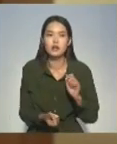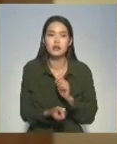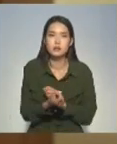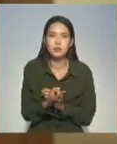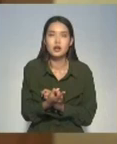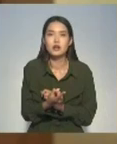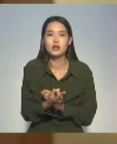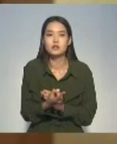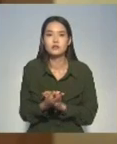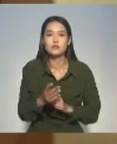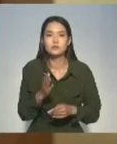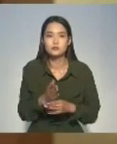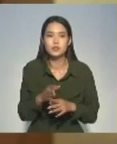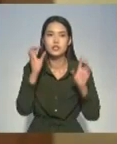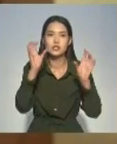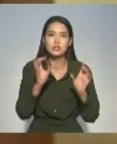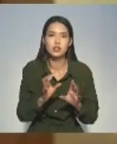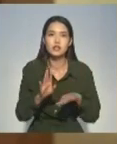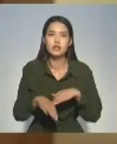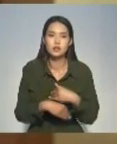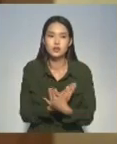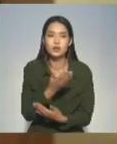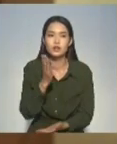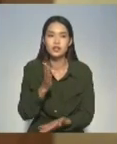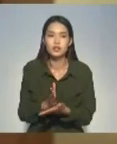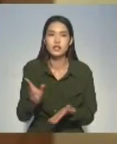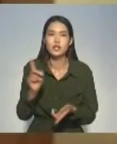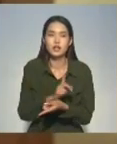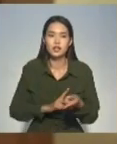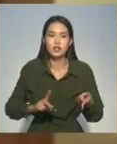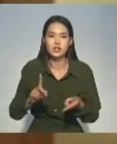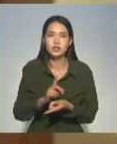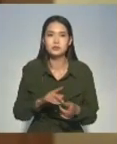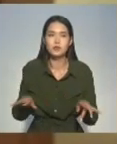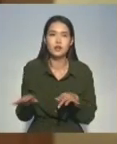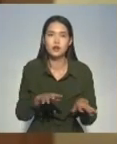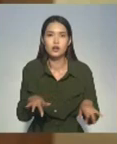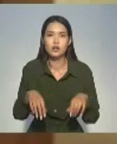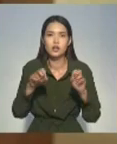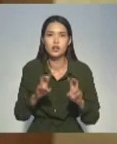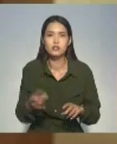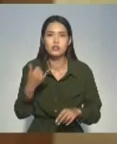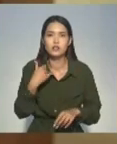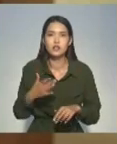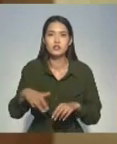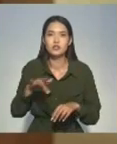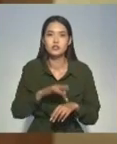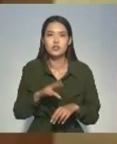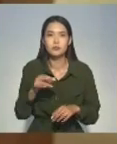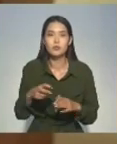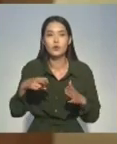абсолютно закономерным шагом по дальнейшей модернизации нашей страны, по